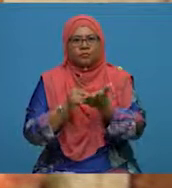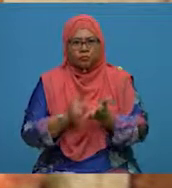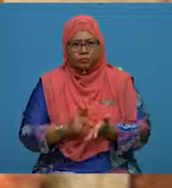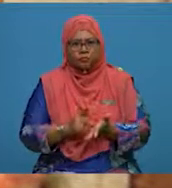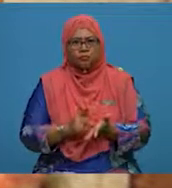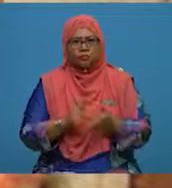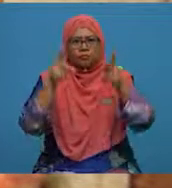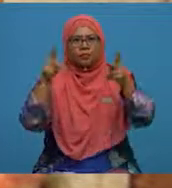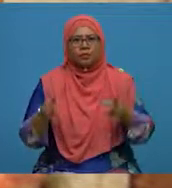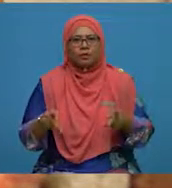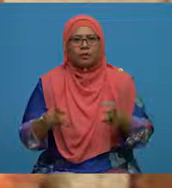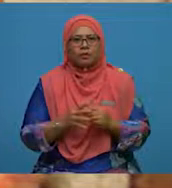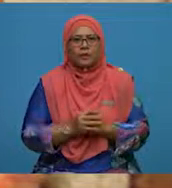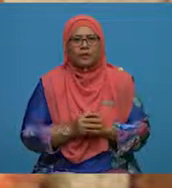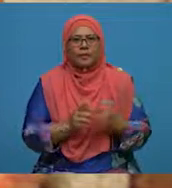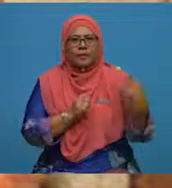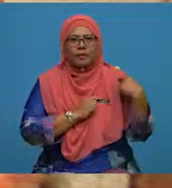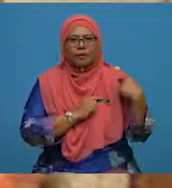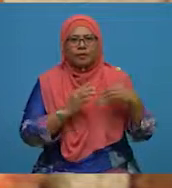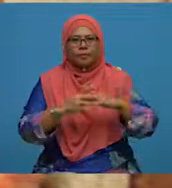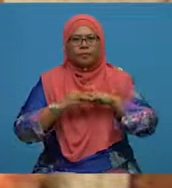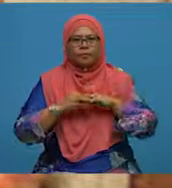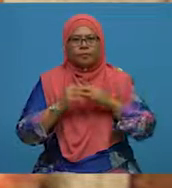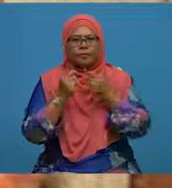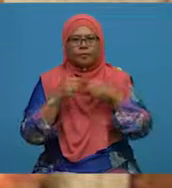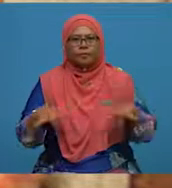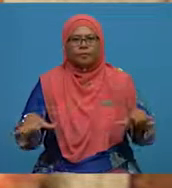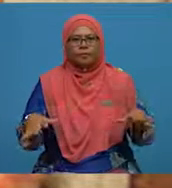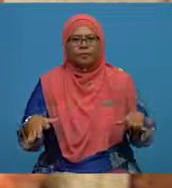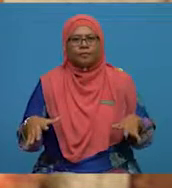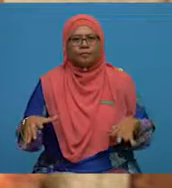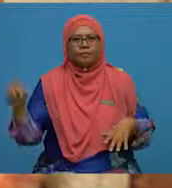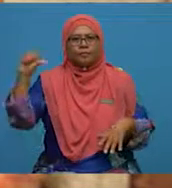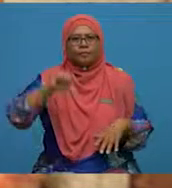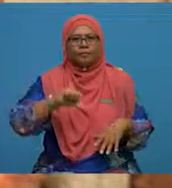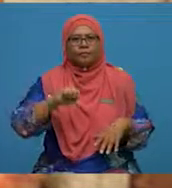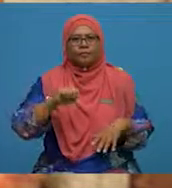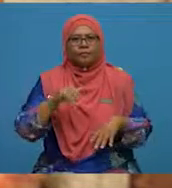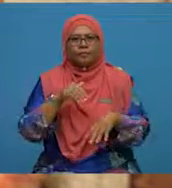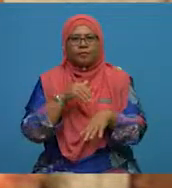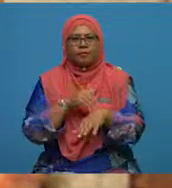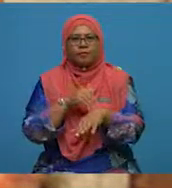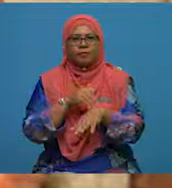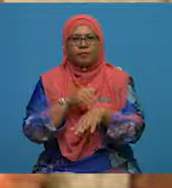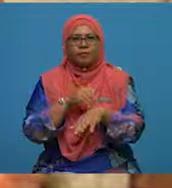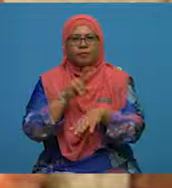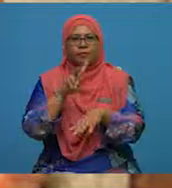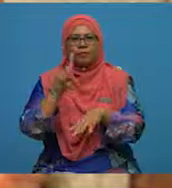Implikasinya pelajar, tentera British telah menyerah kalah pada 21